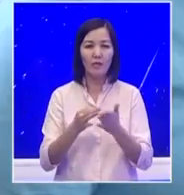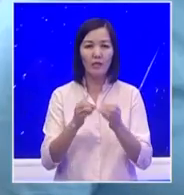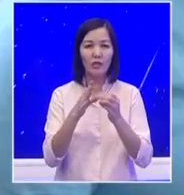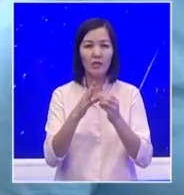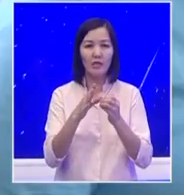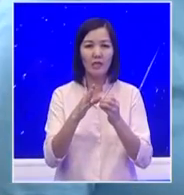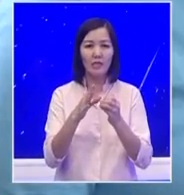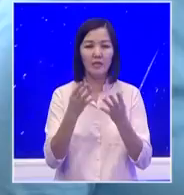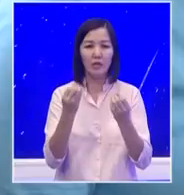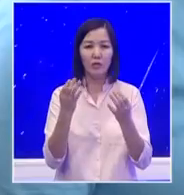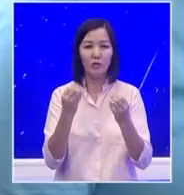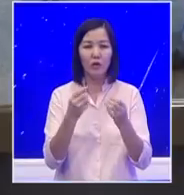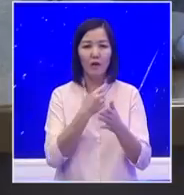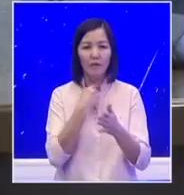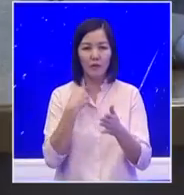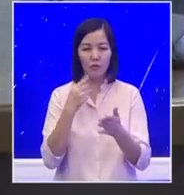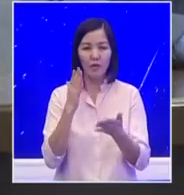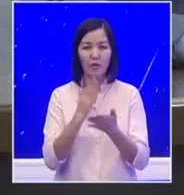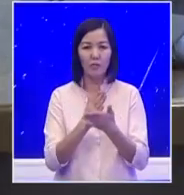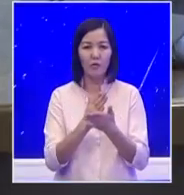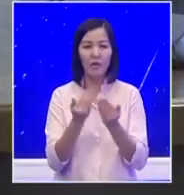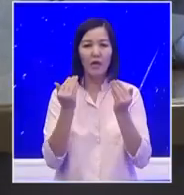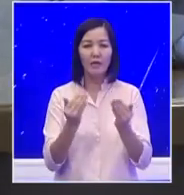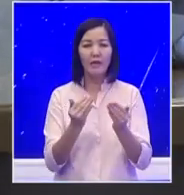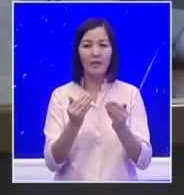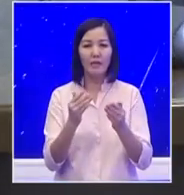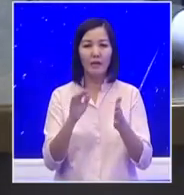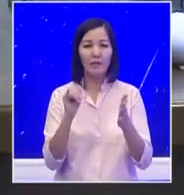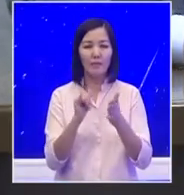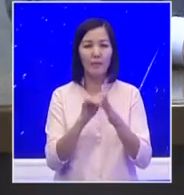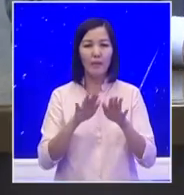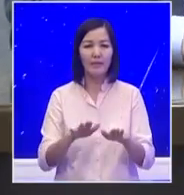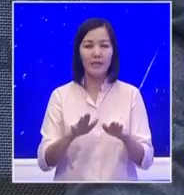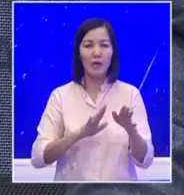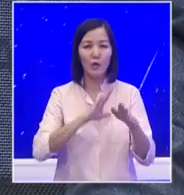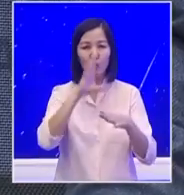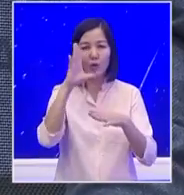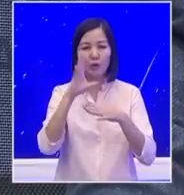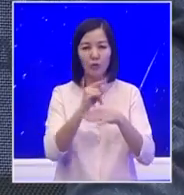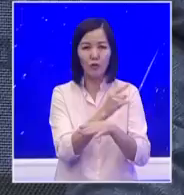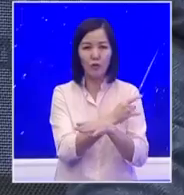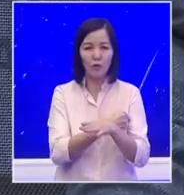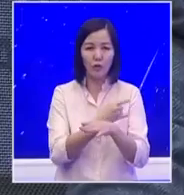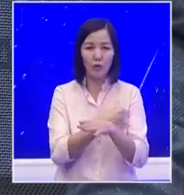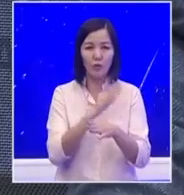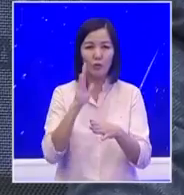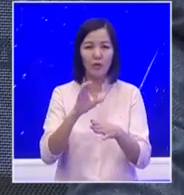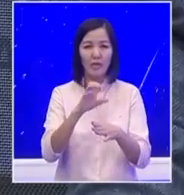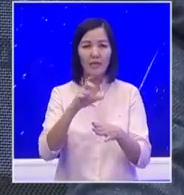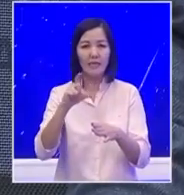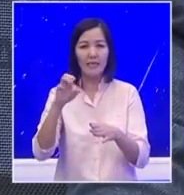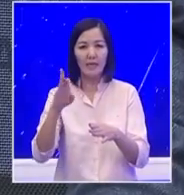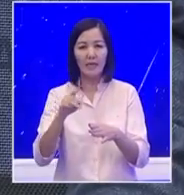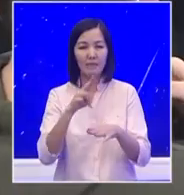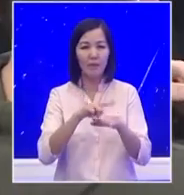4 непосредственно в самом Талдыкургане. На данных объектах круглосуточно будут дежурить сотрудники СЭС с тепловизорами,